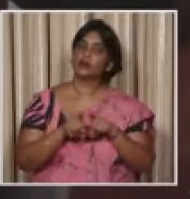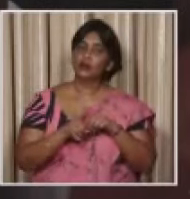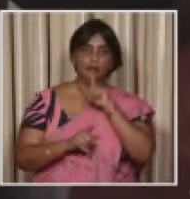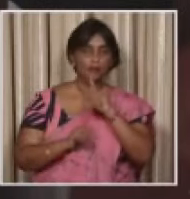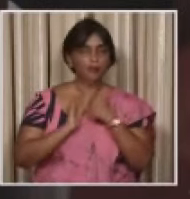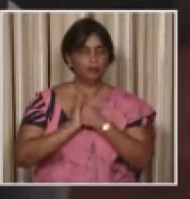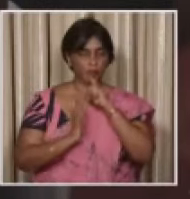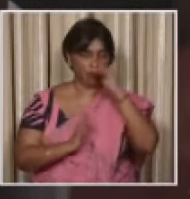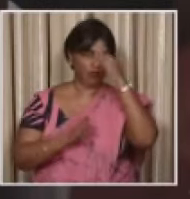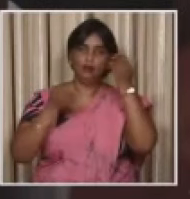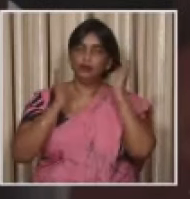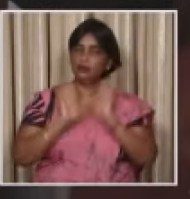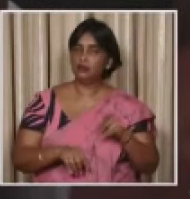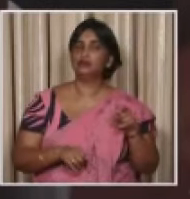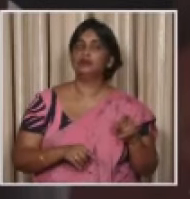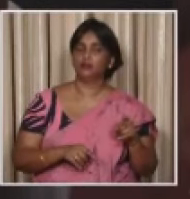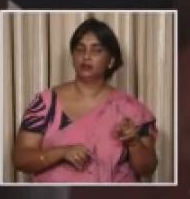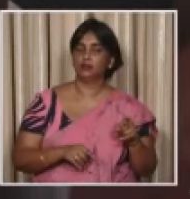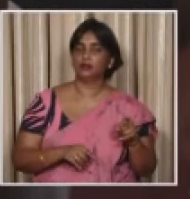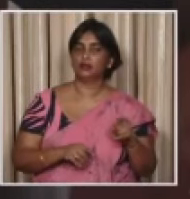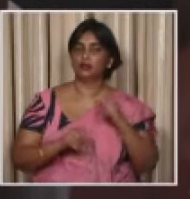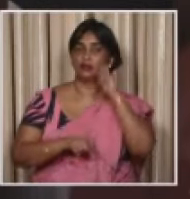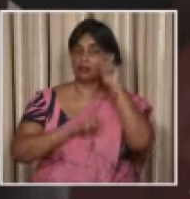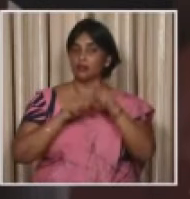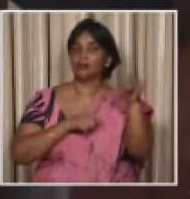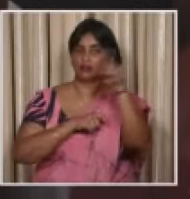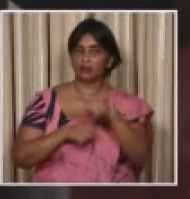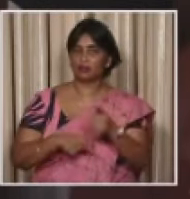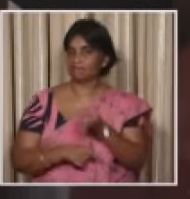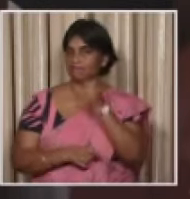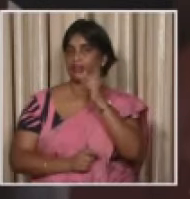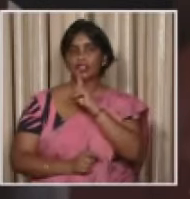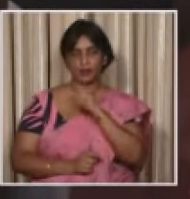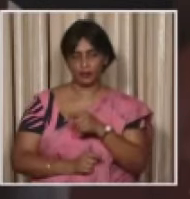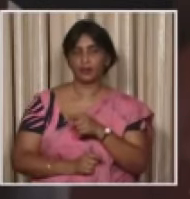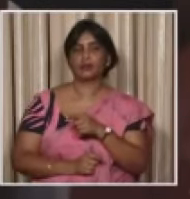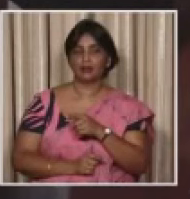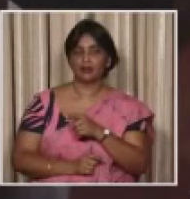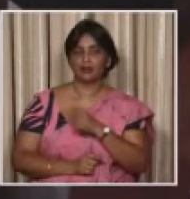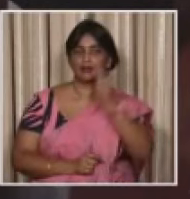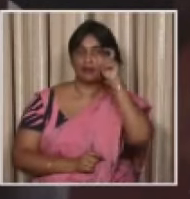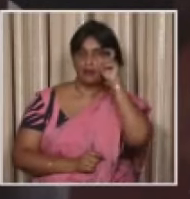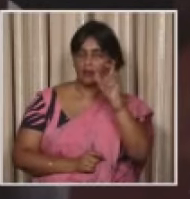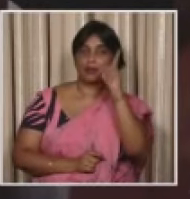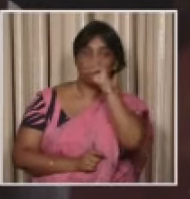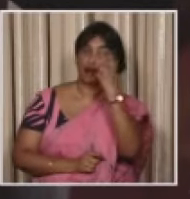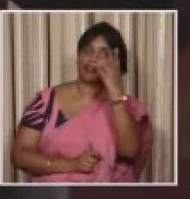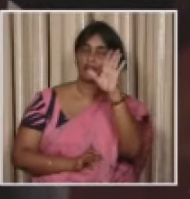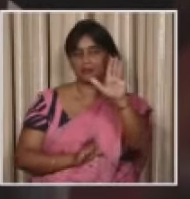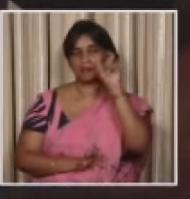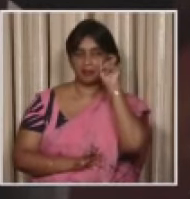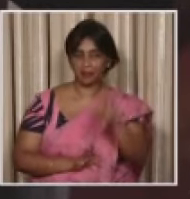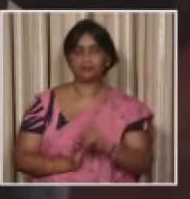ඕන ගරු කතානායකතුමනි අවසාන වශයෙන් අපේ නිලධාරීන්ට පොඩි තර්ජනයකුත් එල්ල වුණා. මේක බලාගෙන ඉන්න තව මාස 2යි 3යි තියෙන්නේ